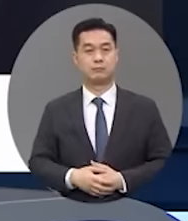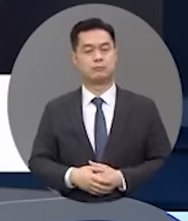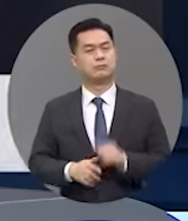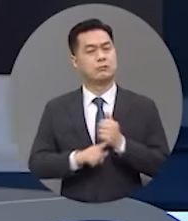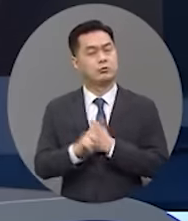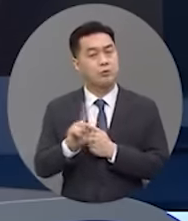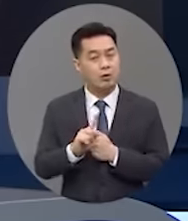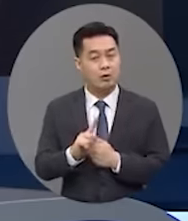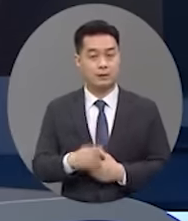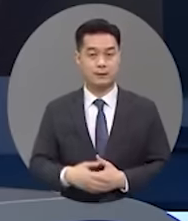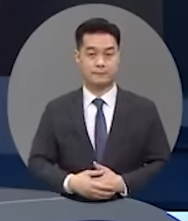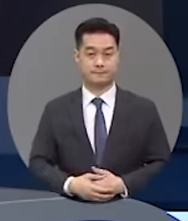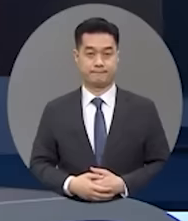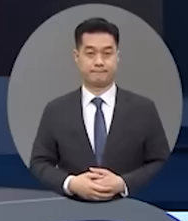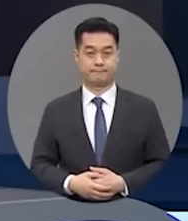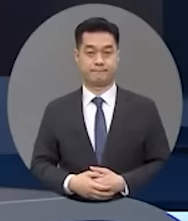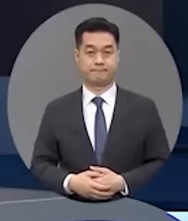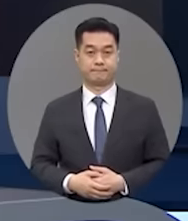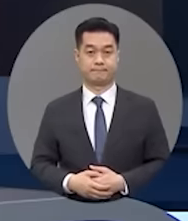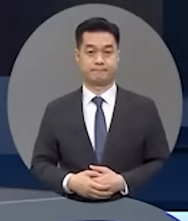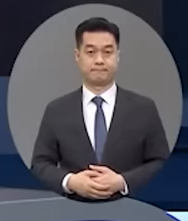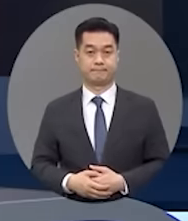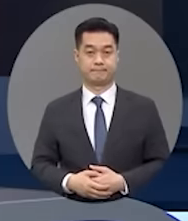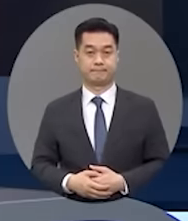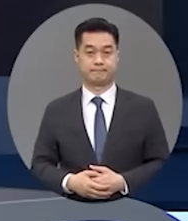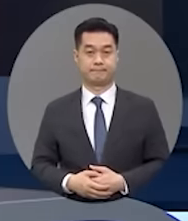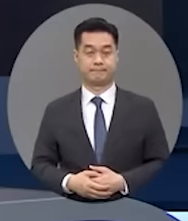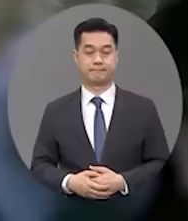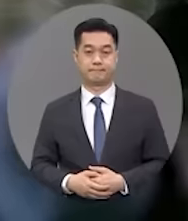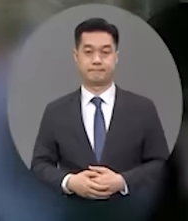일인지 고재민 기자가 단독 취재했습니다.